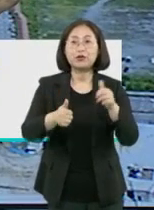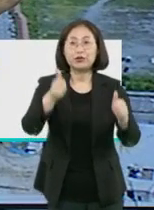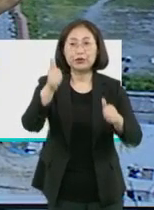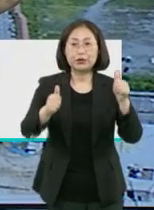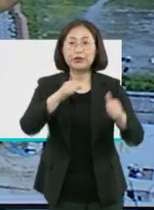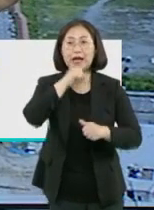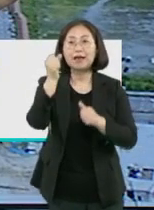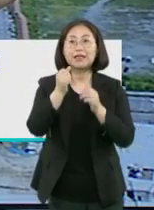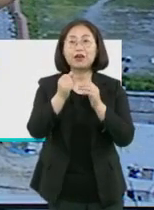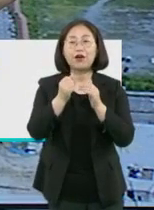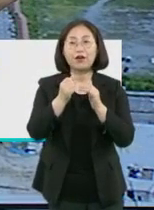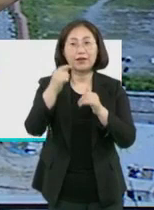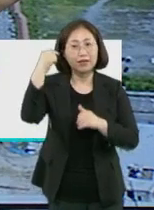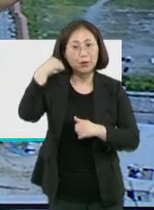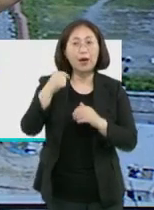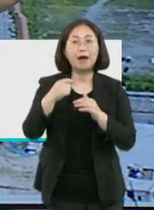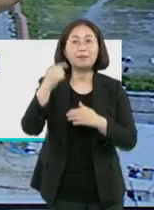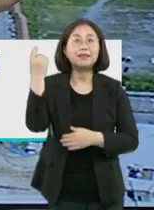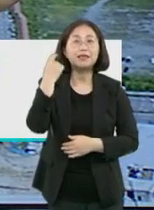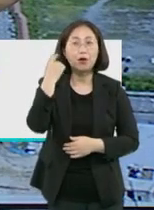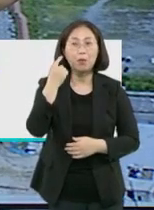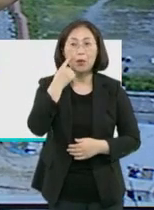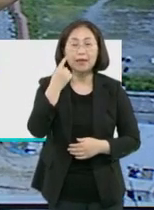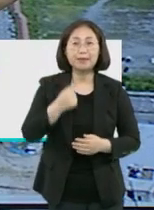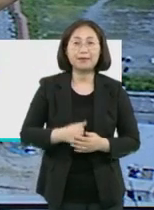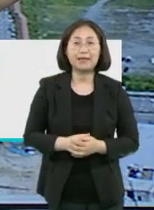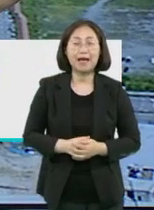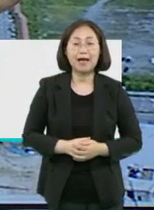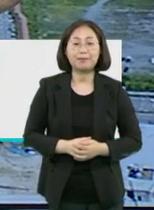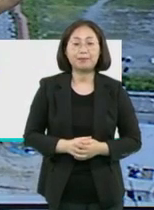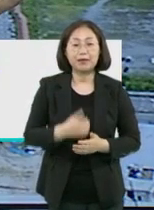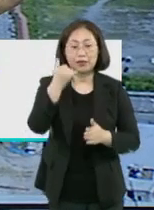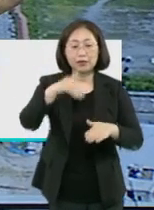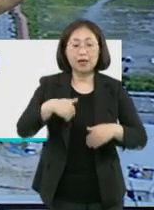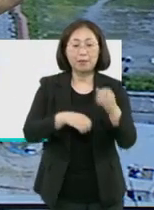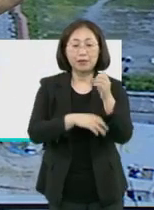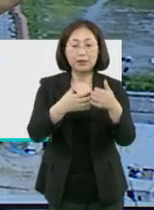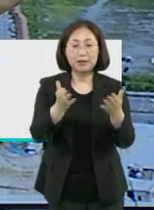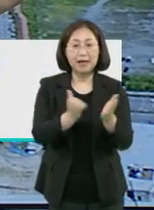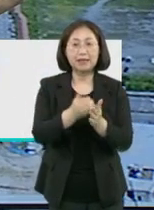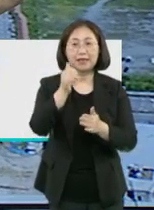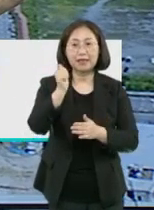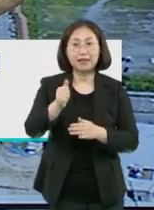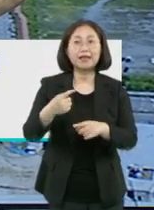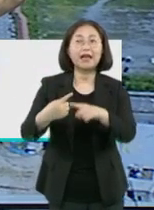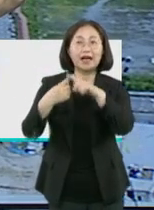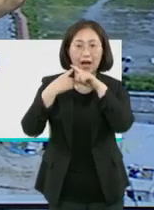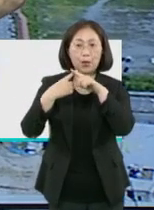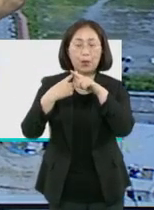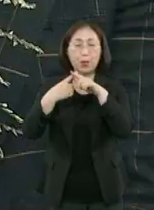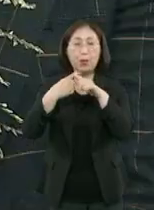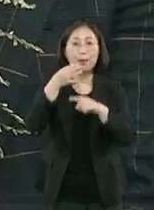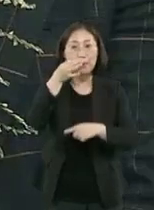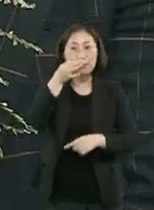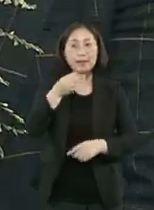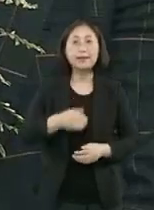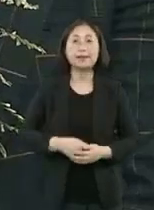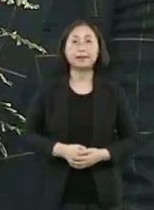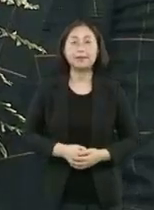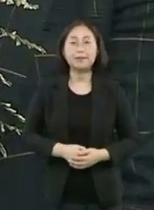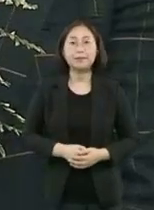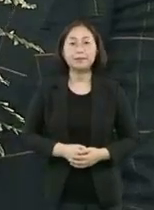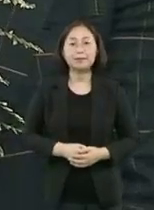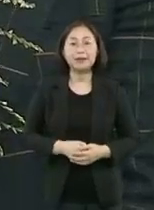소감 들어보죠. 국민의힘 후보들의 승리가 눈에 띕니다. 충남 기초단체장들의 각오입니다.